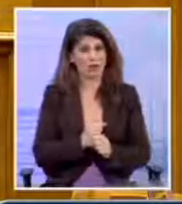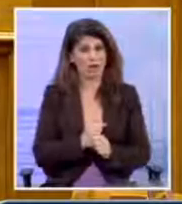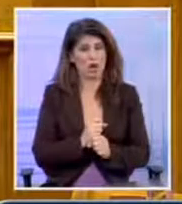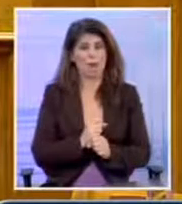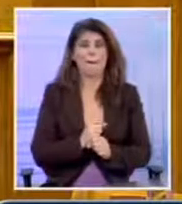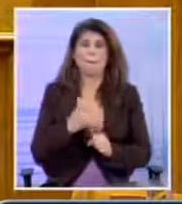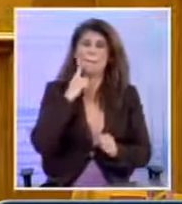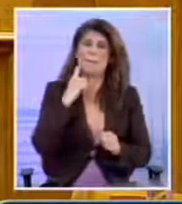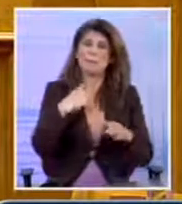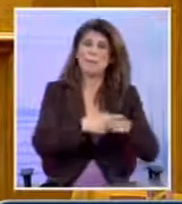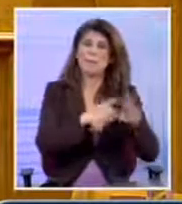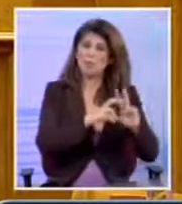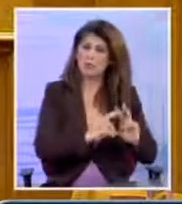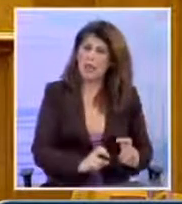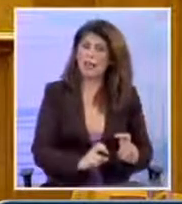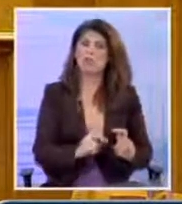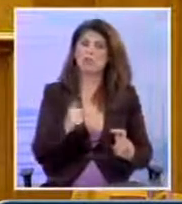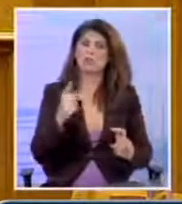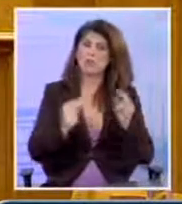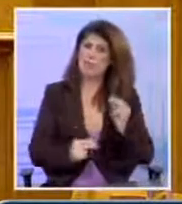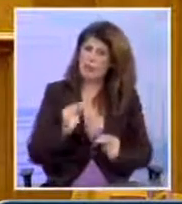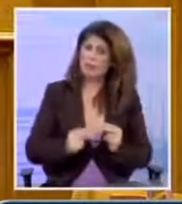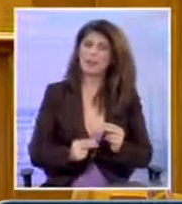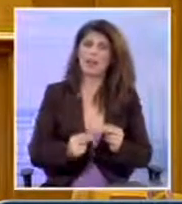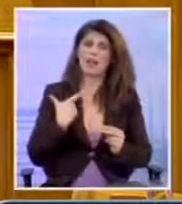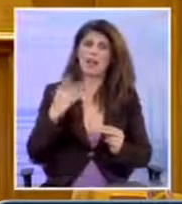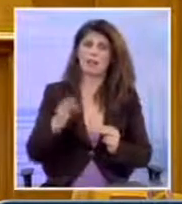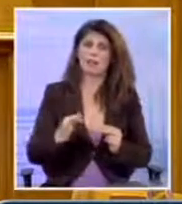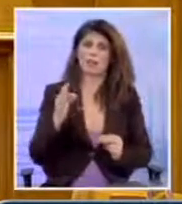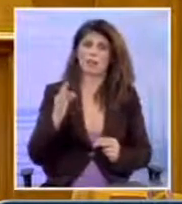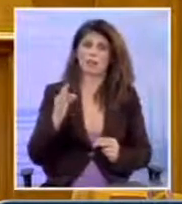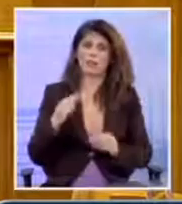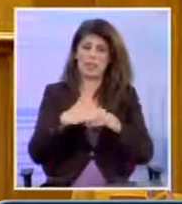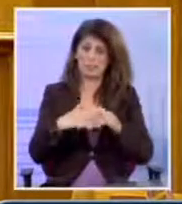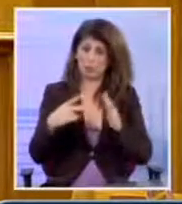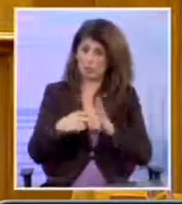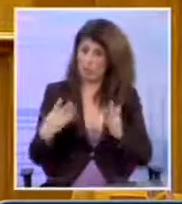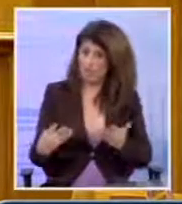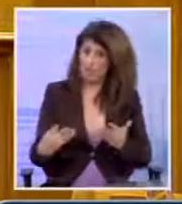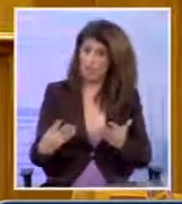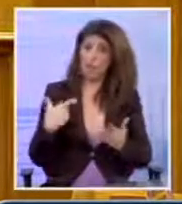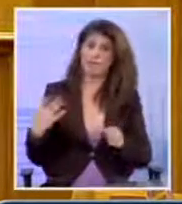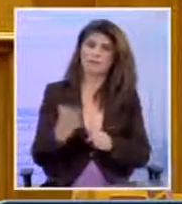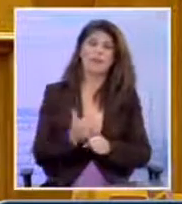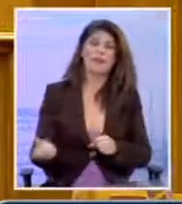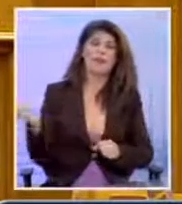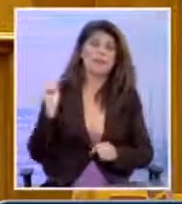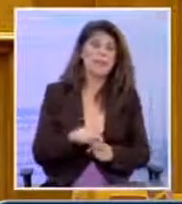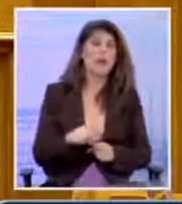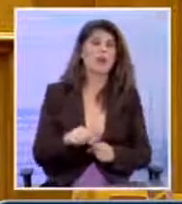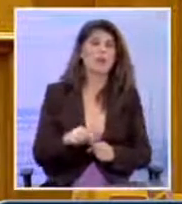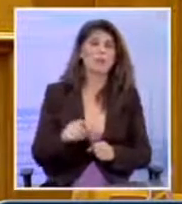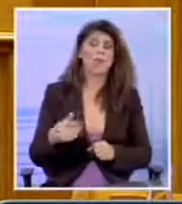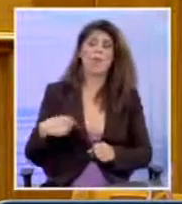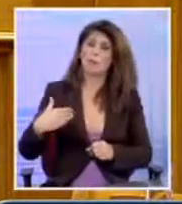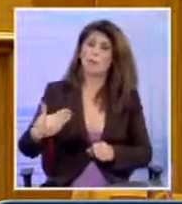capital controls, με τα προβλήματα, περιμένατε να φτάσουμε στα επίπεδα του 2009? Εμείς όμως καταφέραμε κάτι άλλο, το οποίο μετά